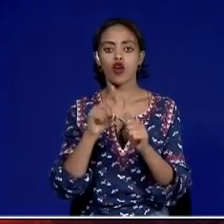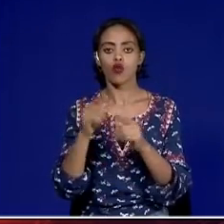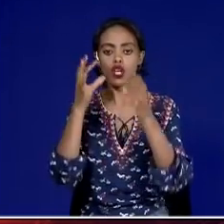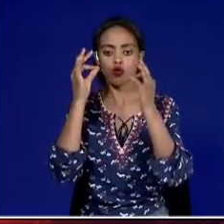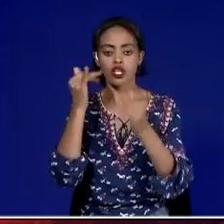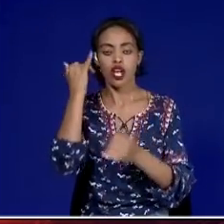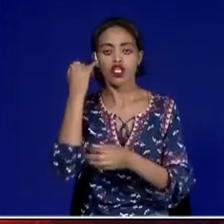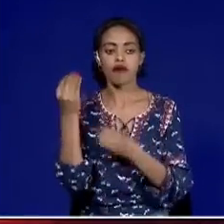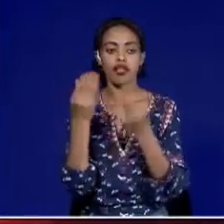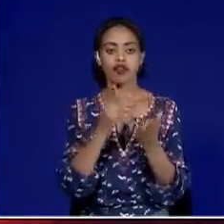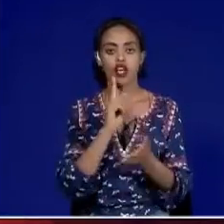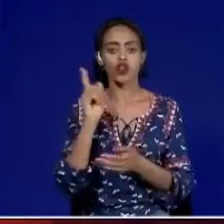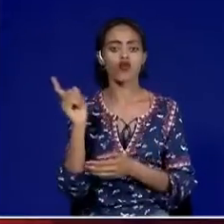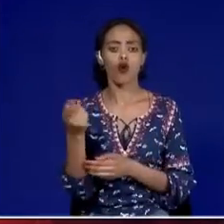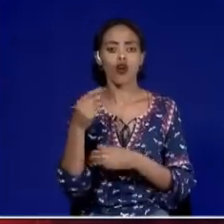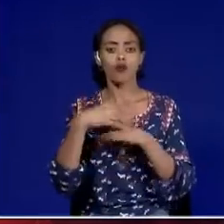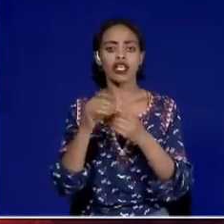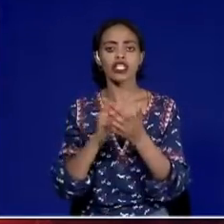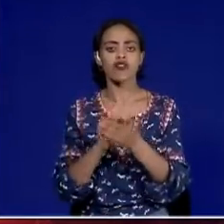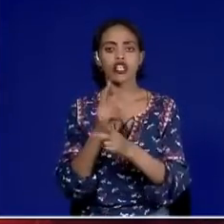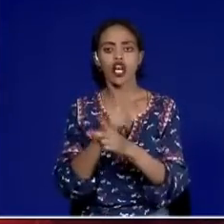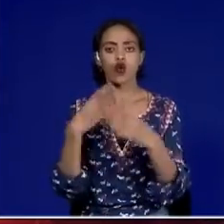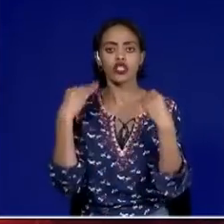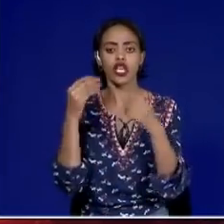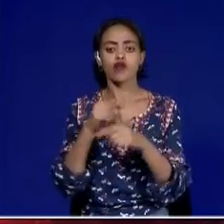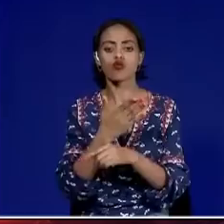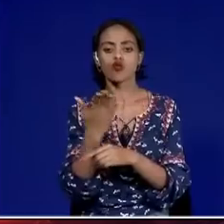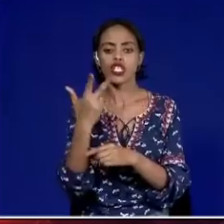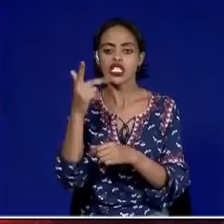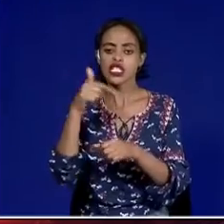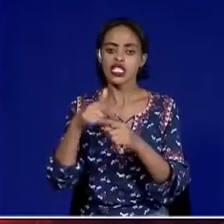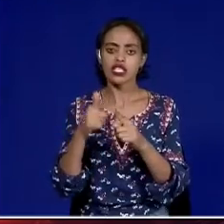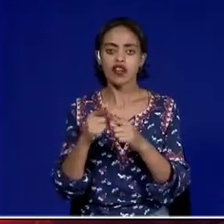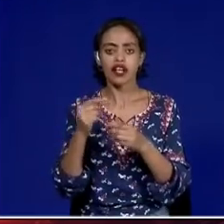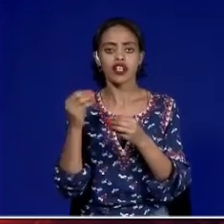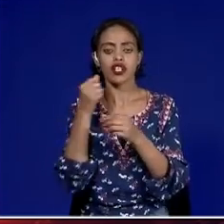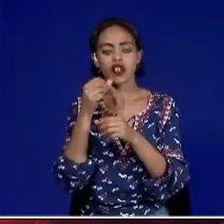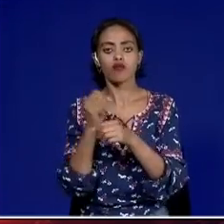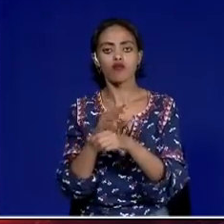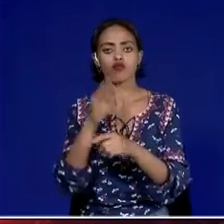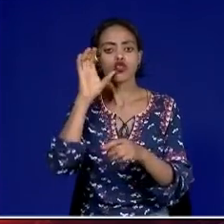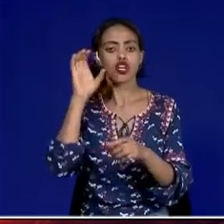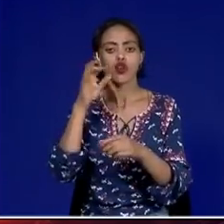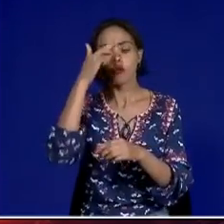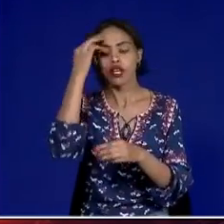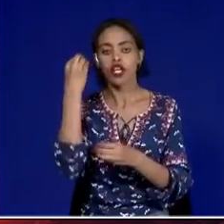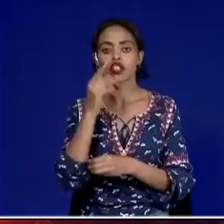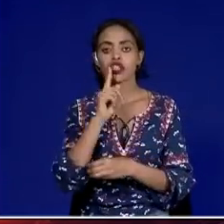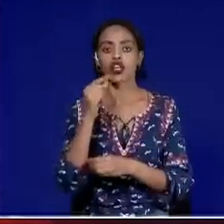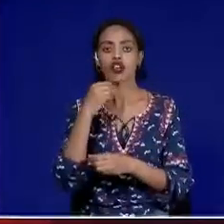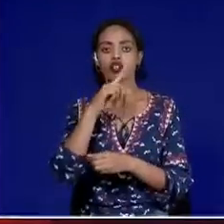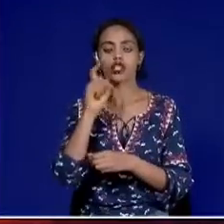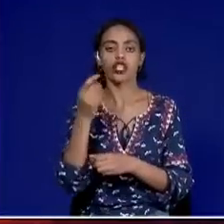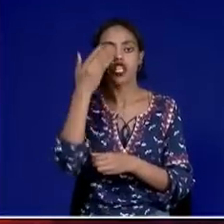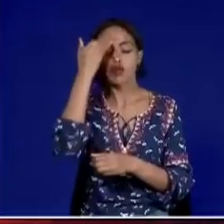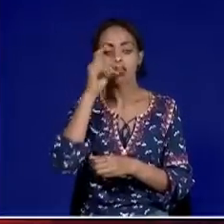حساب هيو نعينا نمحانو بيس حفات حالوات عنا أبزو قد داي سلست استفلالي دبدابتات كسحف زي قدد ومخنياتات انتاين تايوم